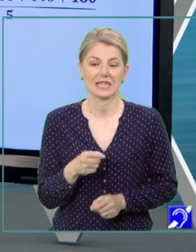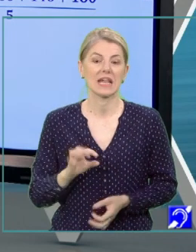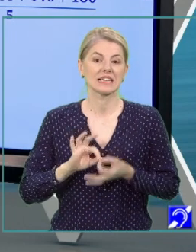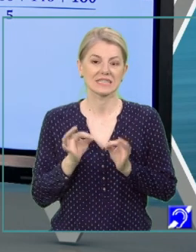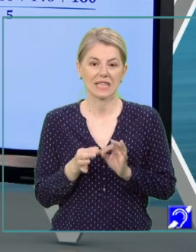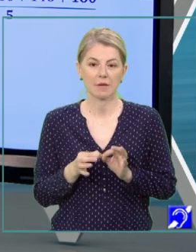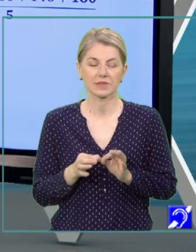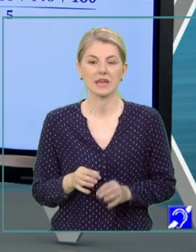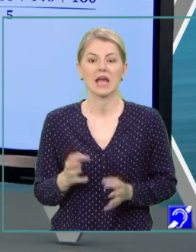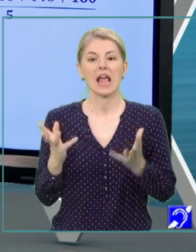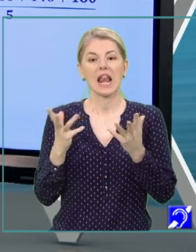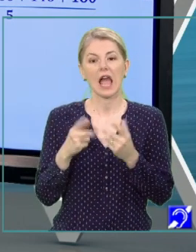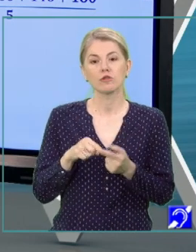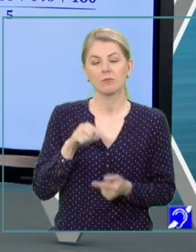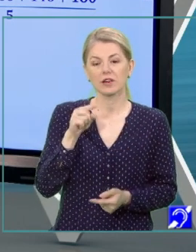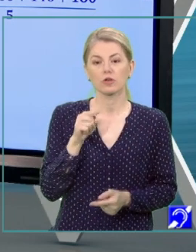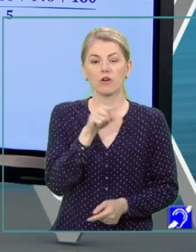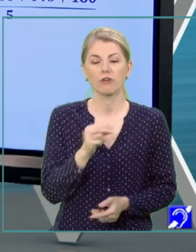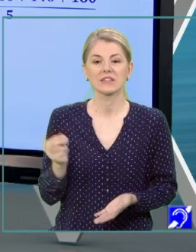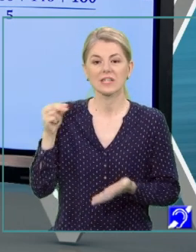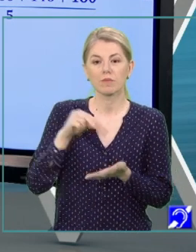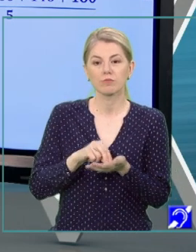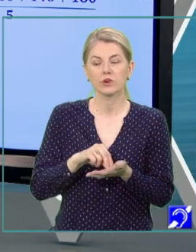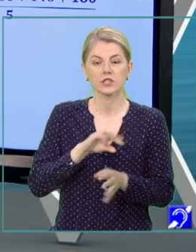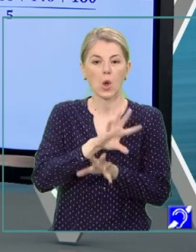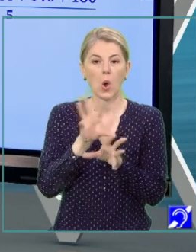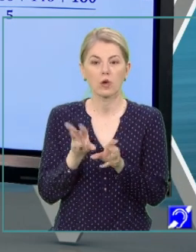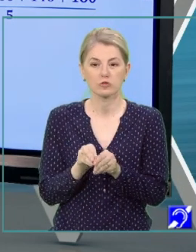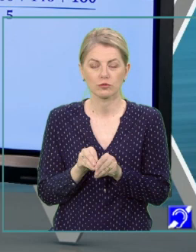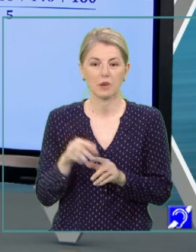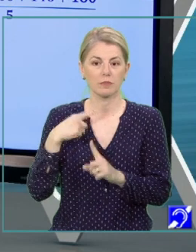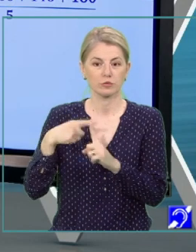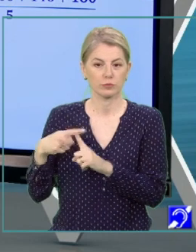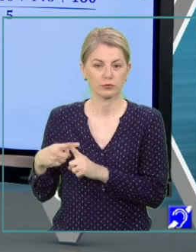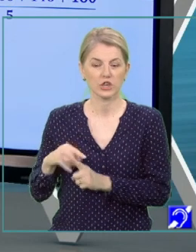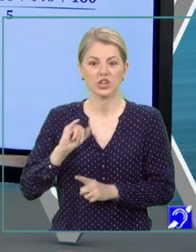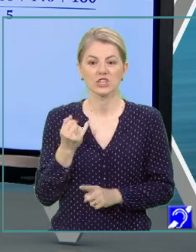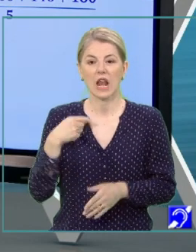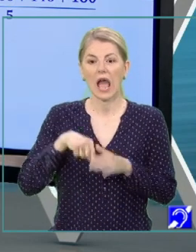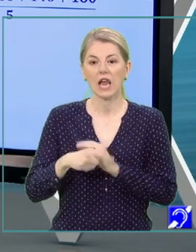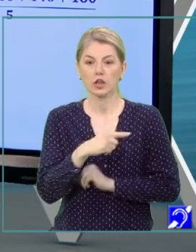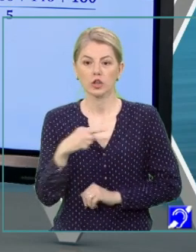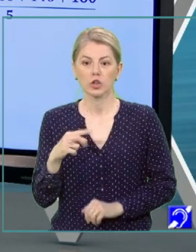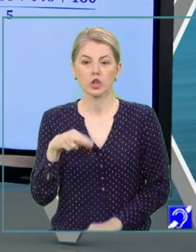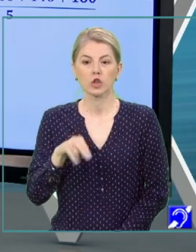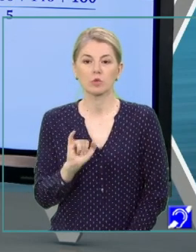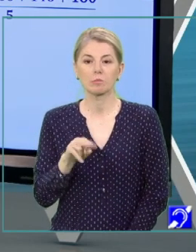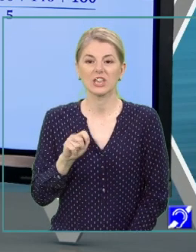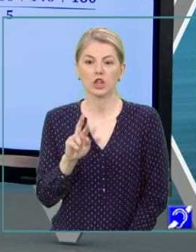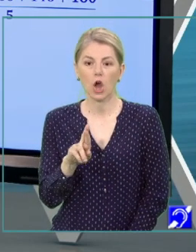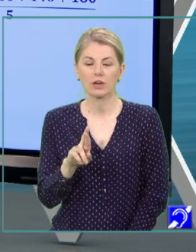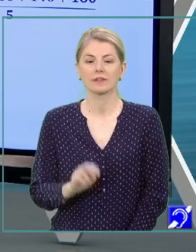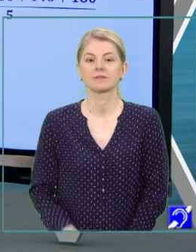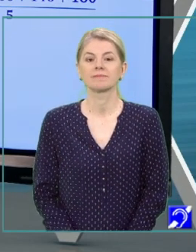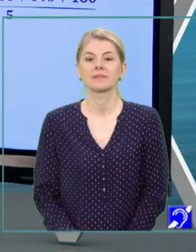presupune că la numărător voi să faceți o sumă și la numitor acest număr